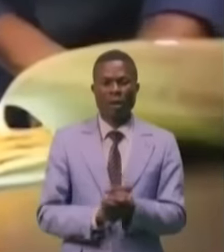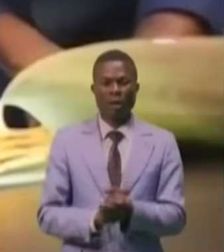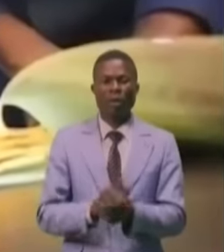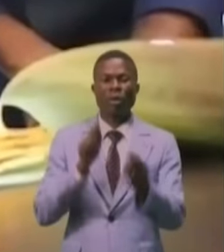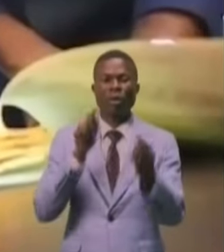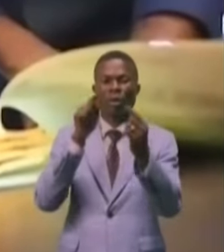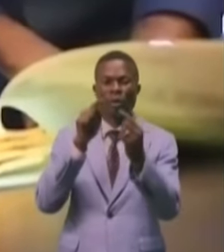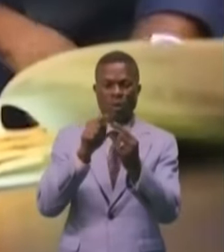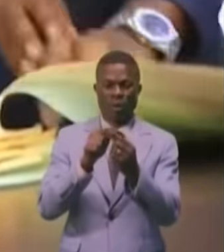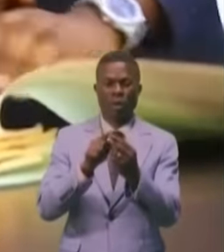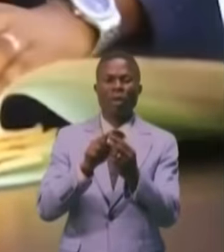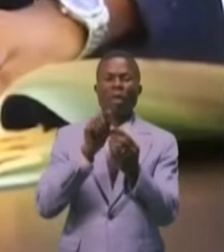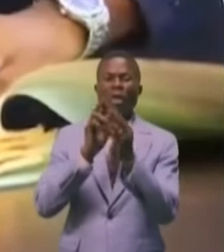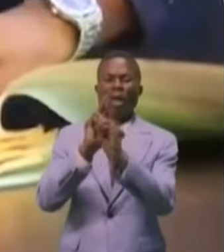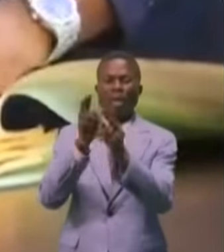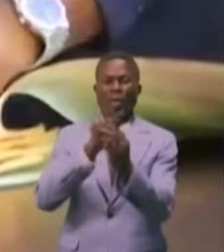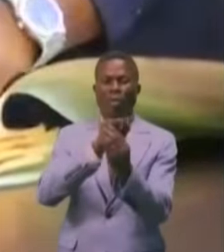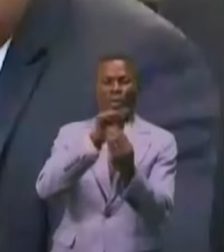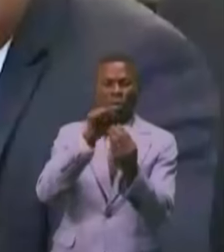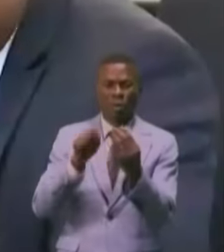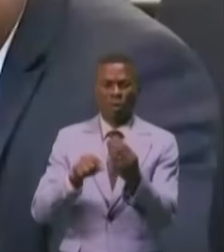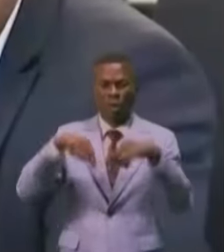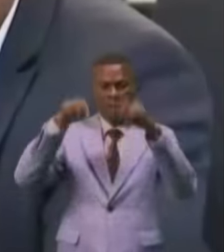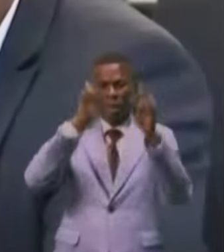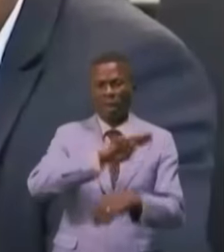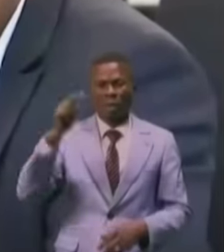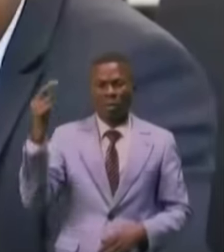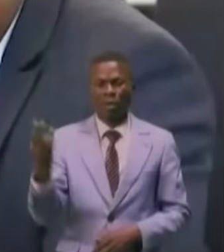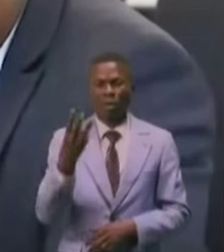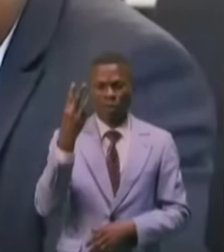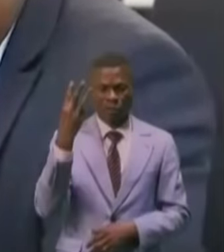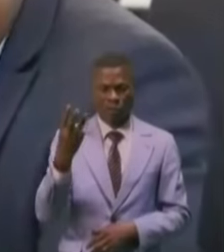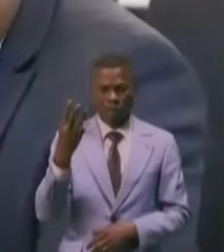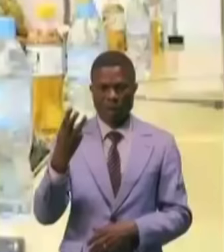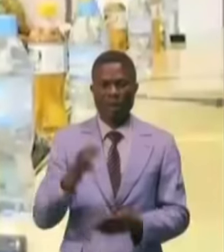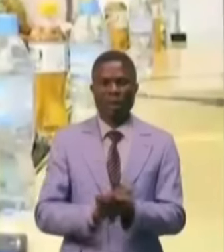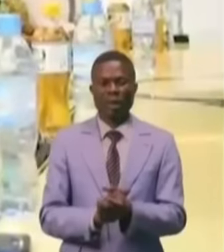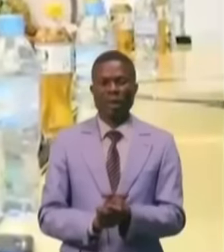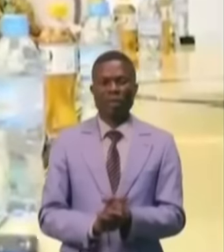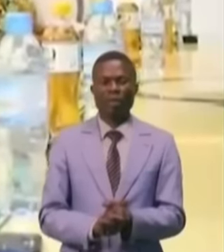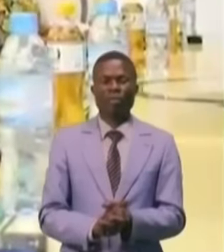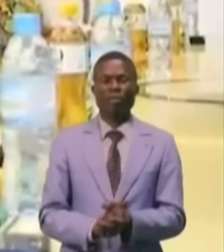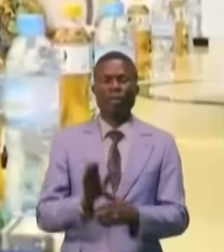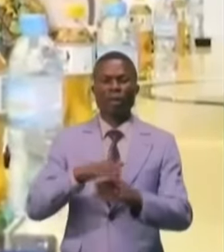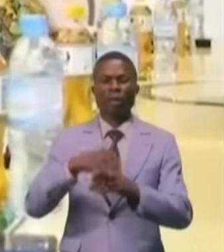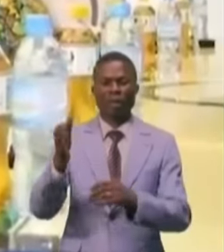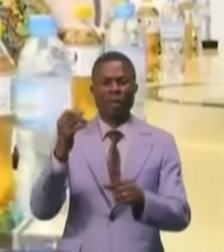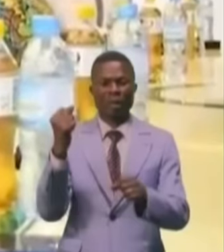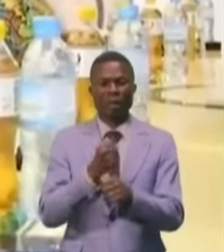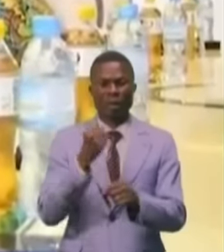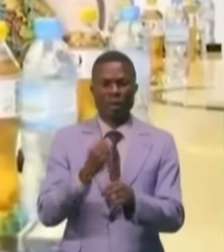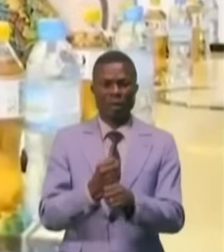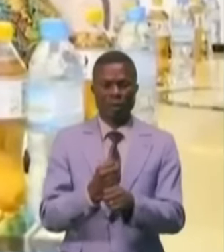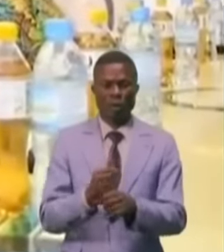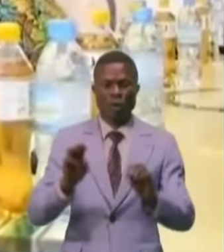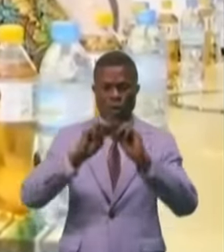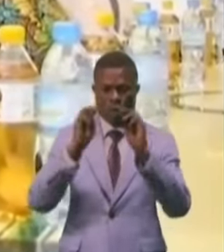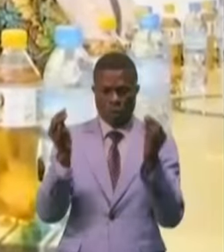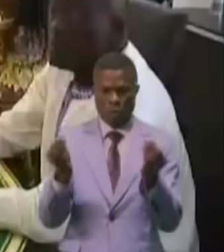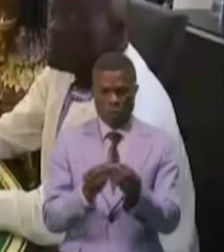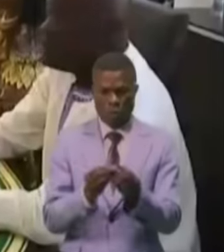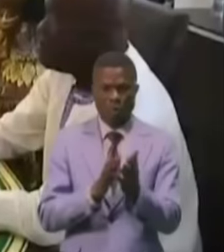de comptes pour l'exercice 2023 ce 14 juin 2024 après un travail de la commission